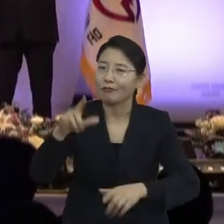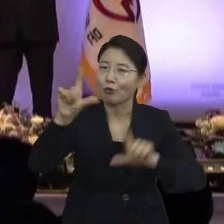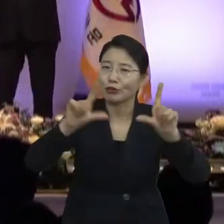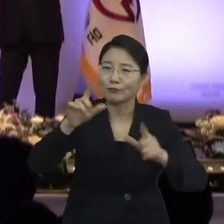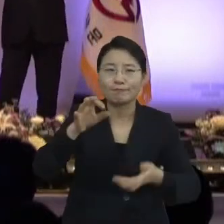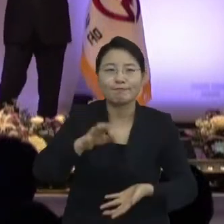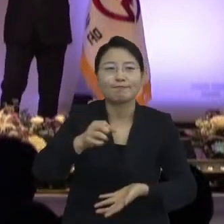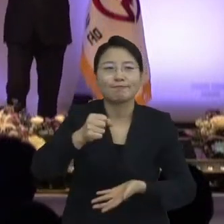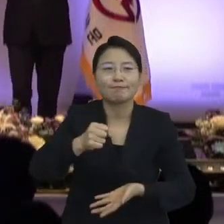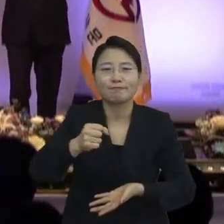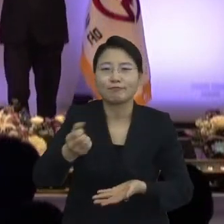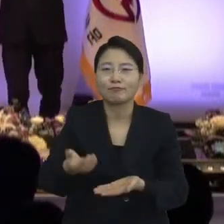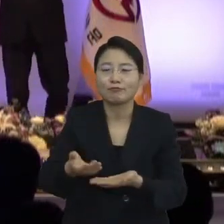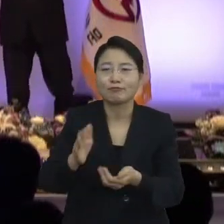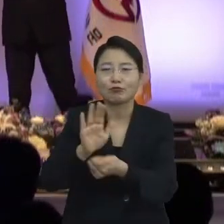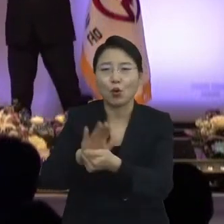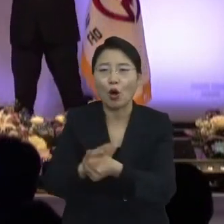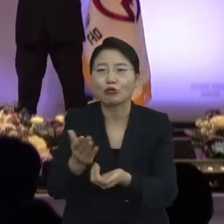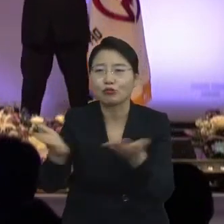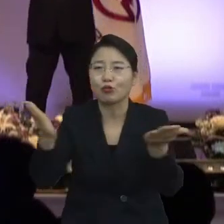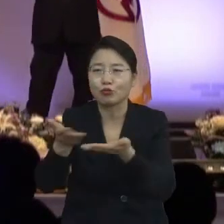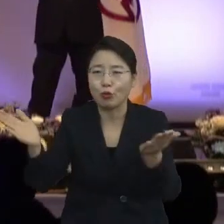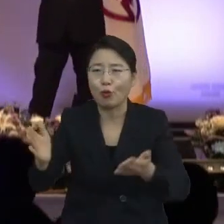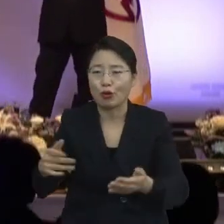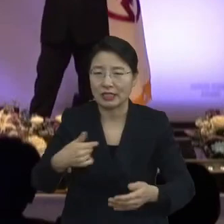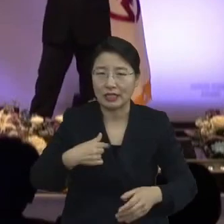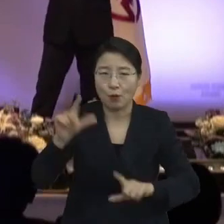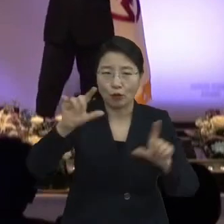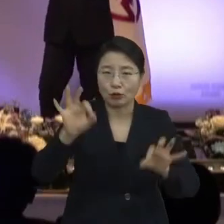않을까, 저는 그렇게 기대를 하고 계속해서